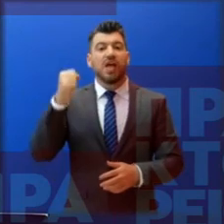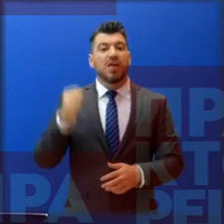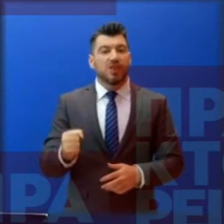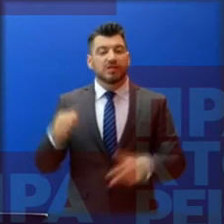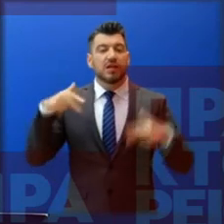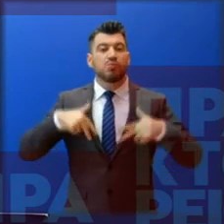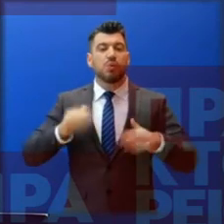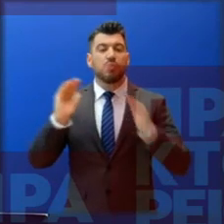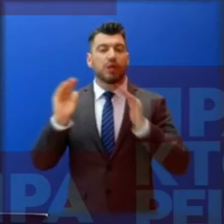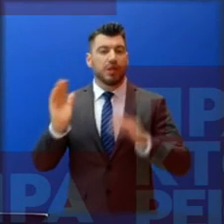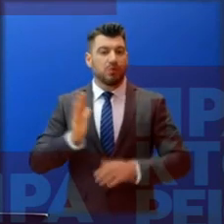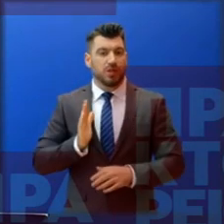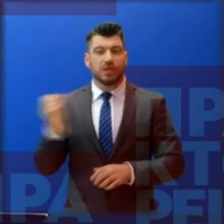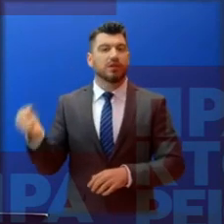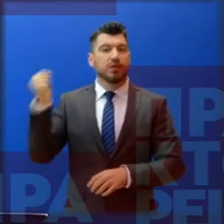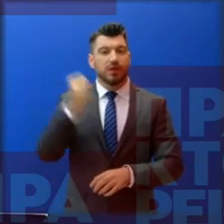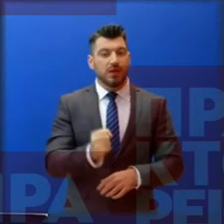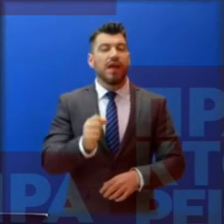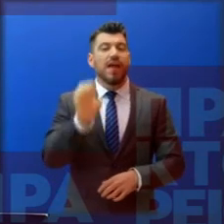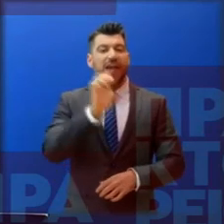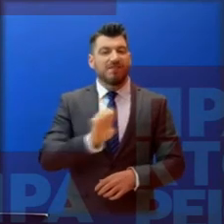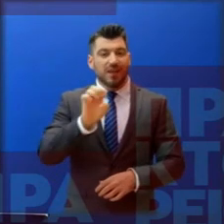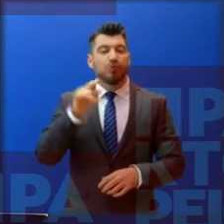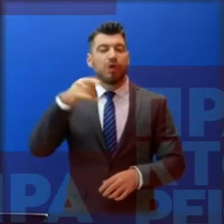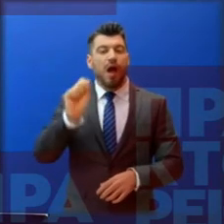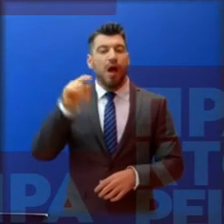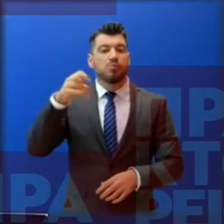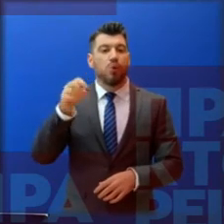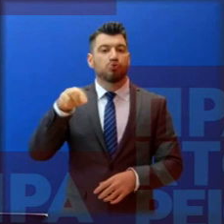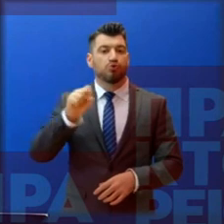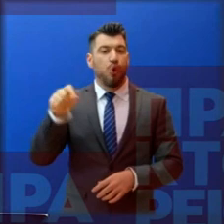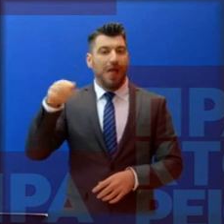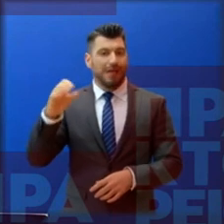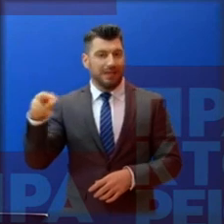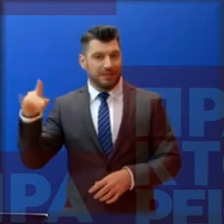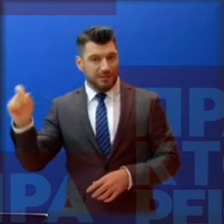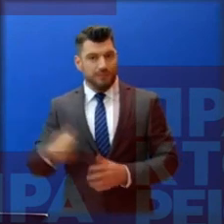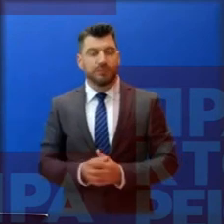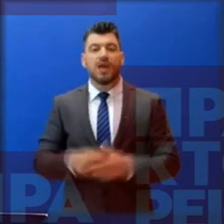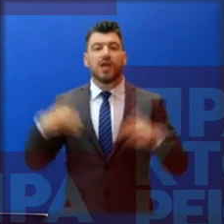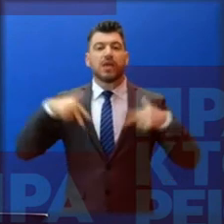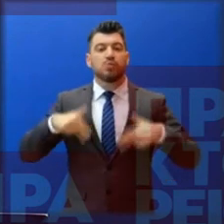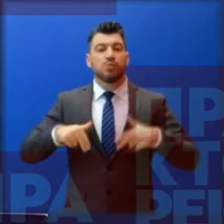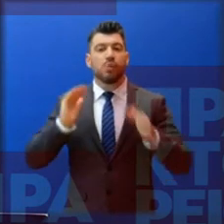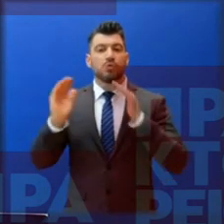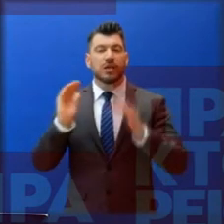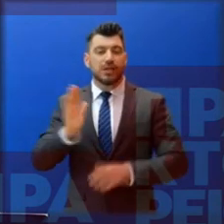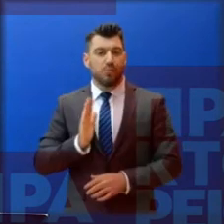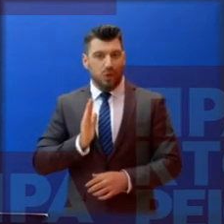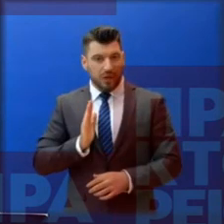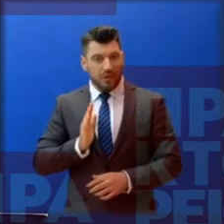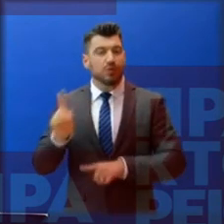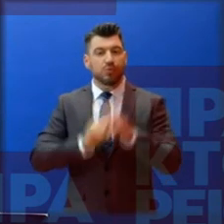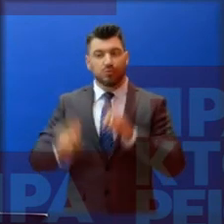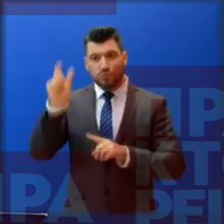Πολιτικής Προστασίας αναλαμβάνει ο Ευάγγελος Αποστολάκης. Τη θέση του Υπουργού Προστασίας του Πολίτη αναλαμβάνει